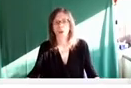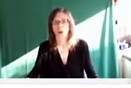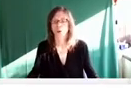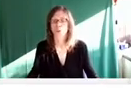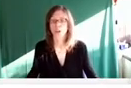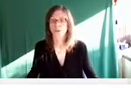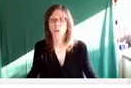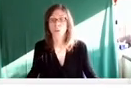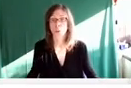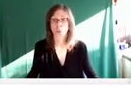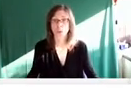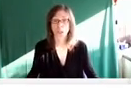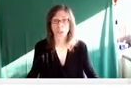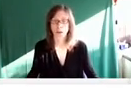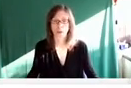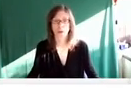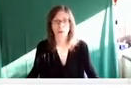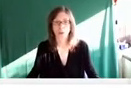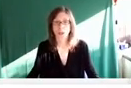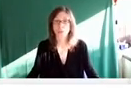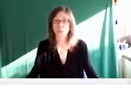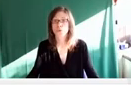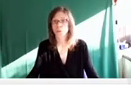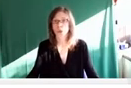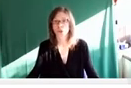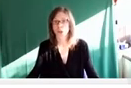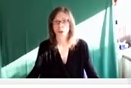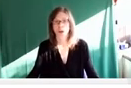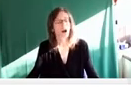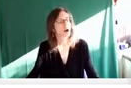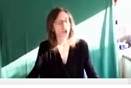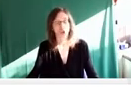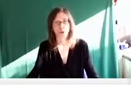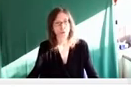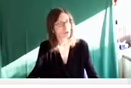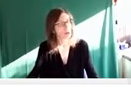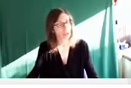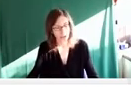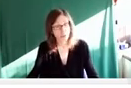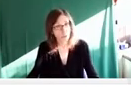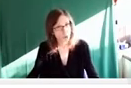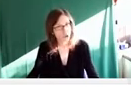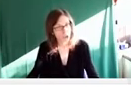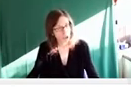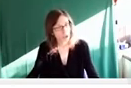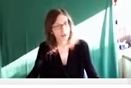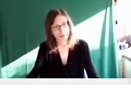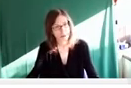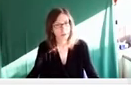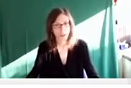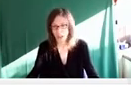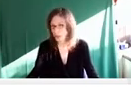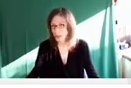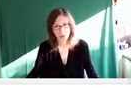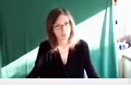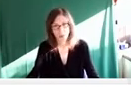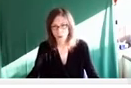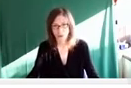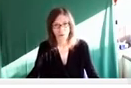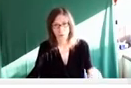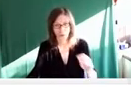questions qu'on vous invite à vous poser dès le début de votre projet. Encore là, tout dépendant de votre projet, quanti, quali,